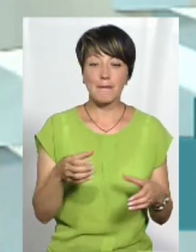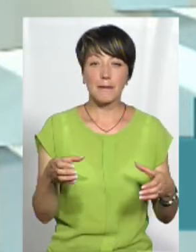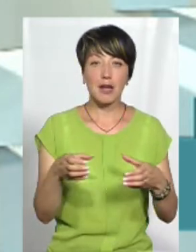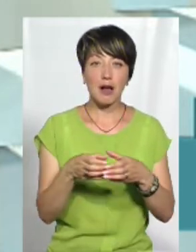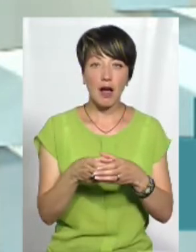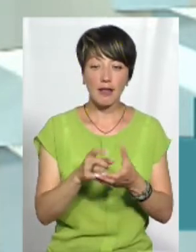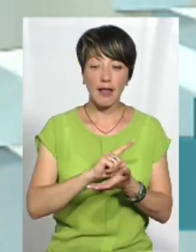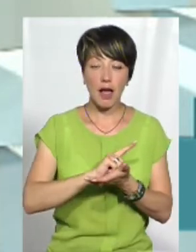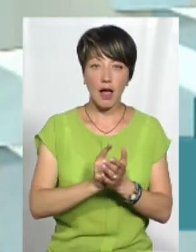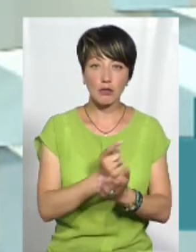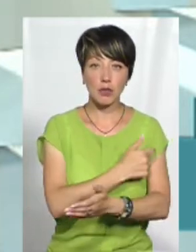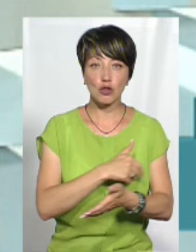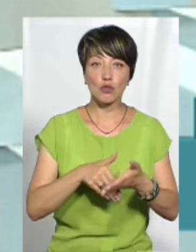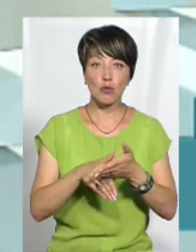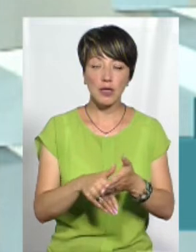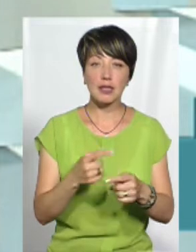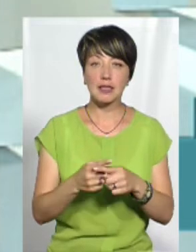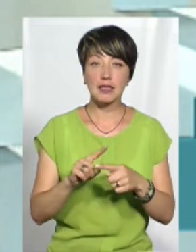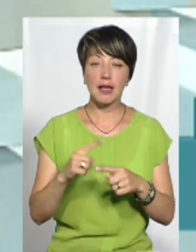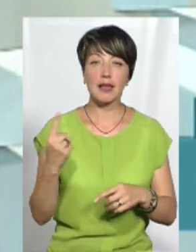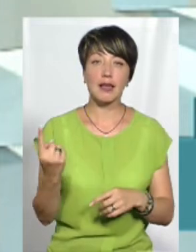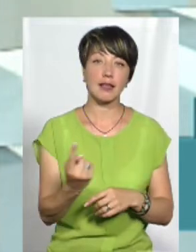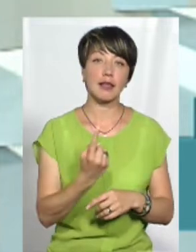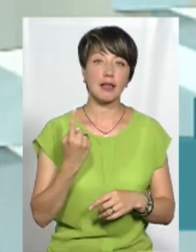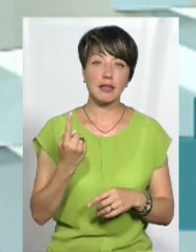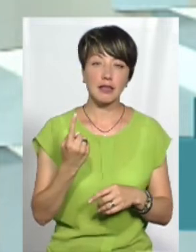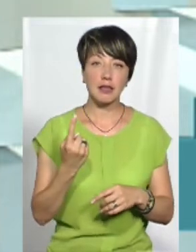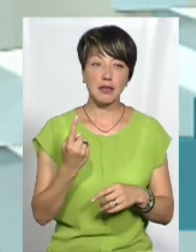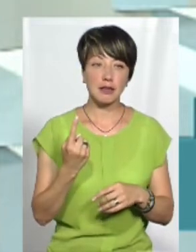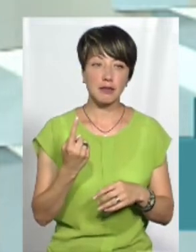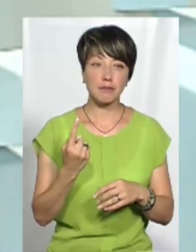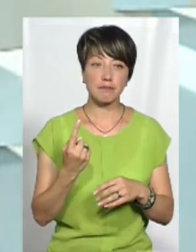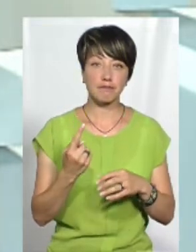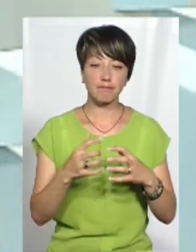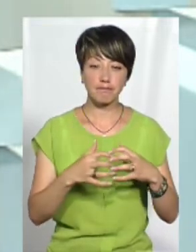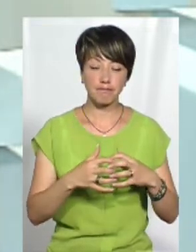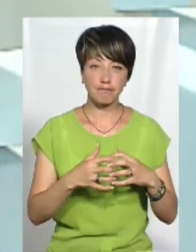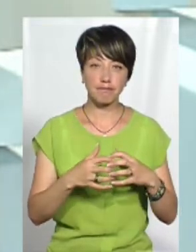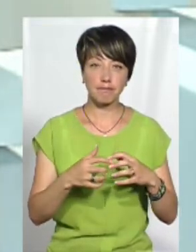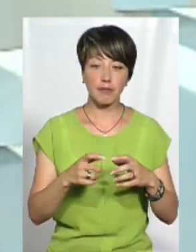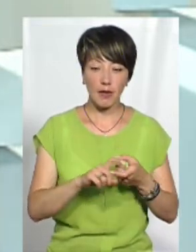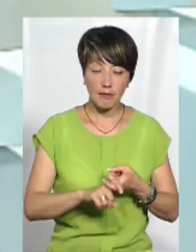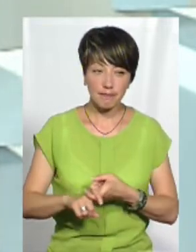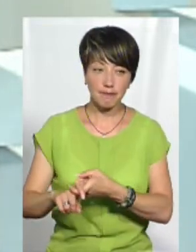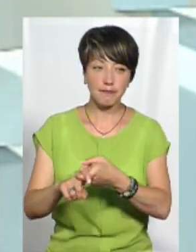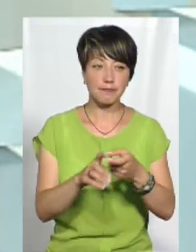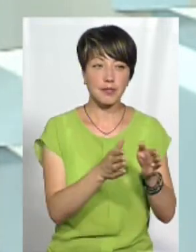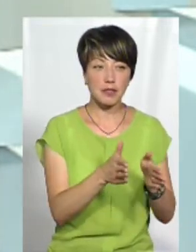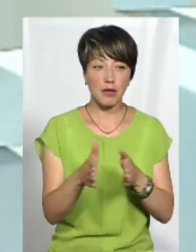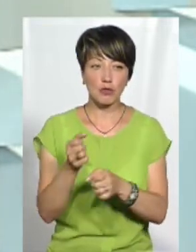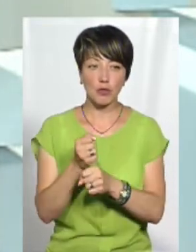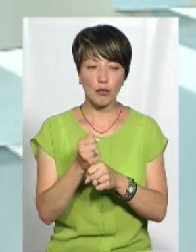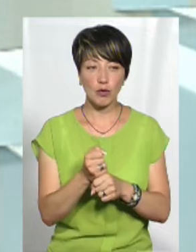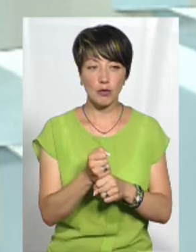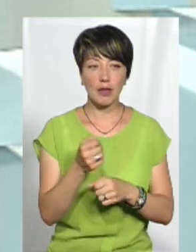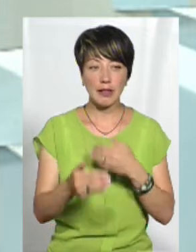бригада екстреної медичної допомоги – це єдиний, так би сказати, організм, який працює злагоджено в одному